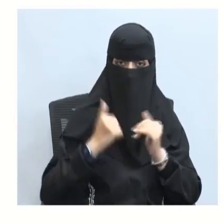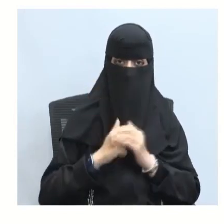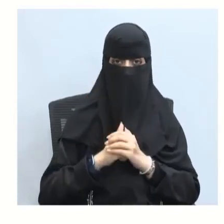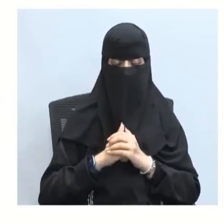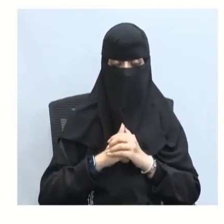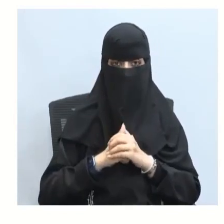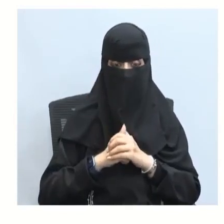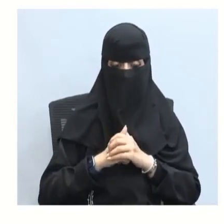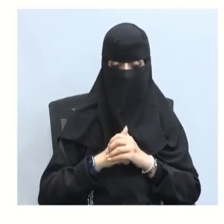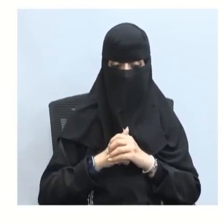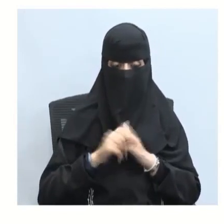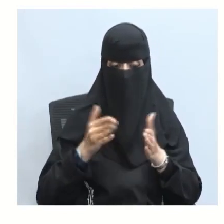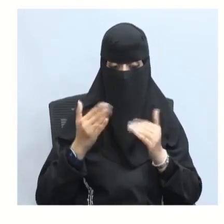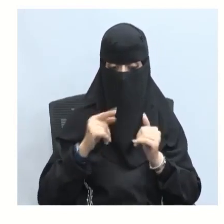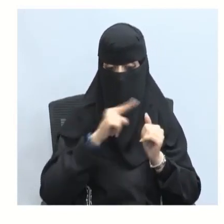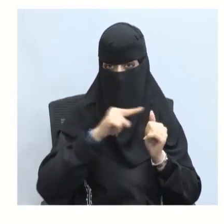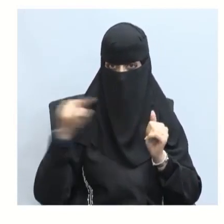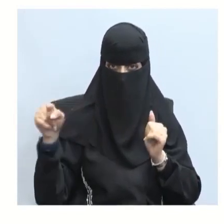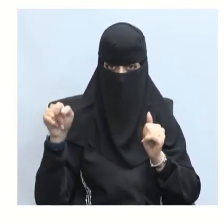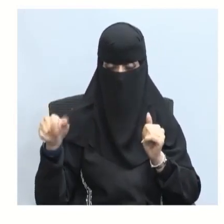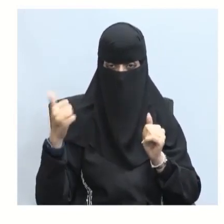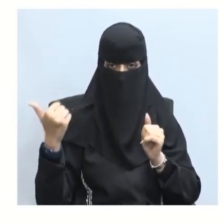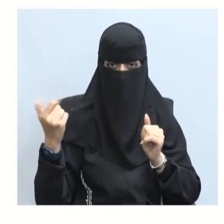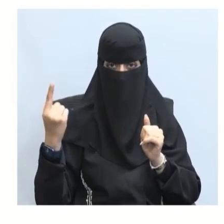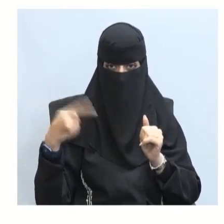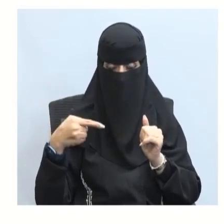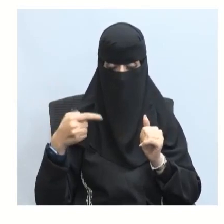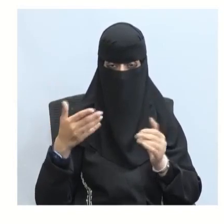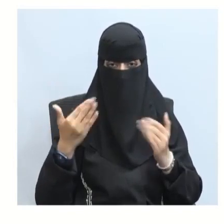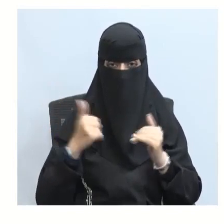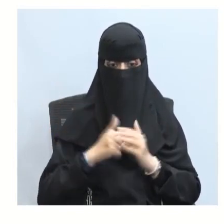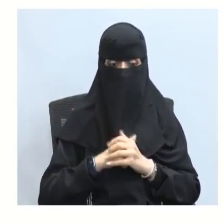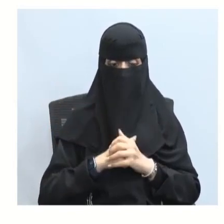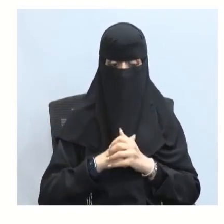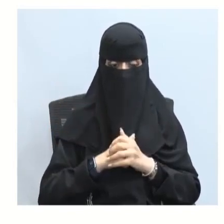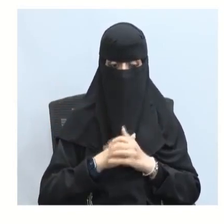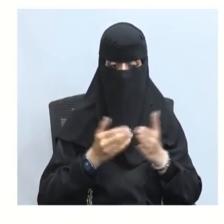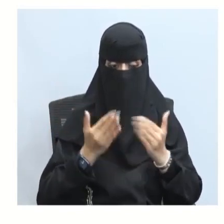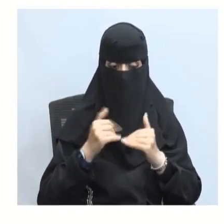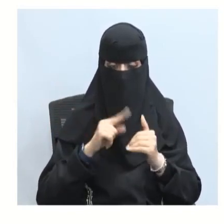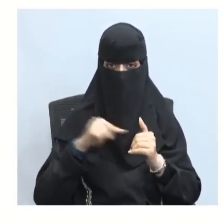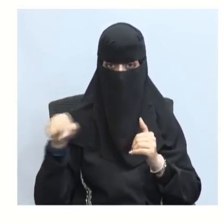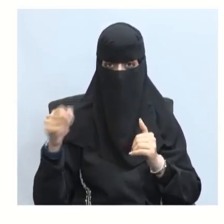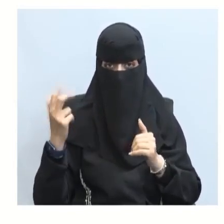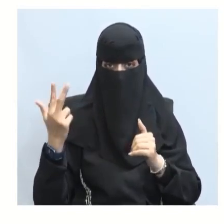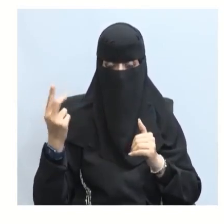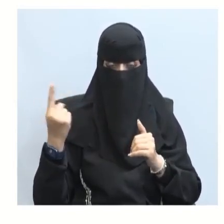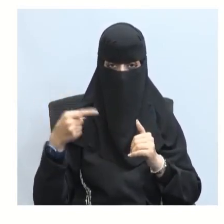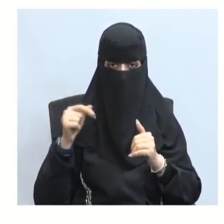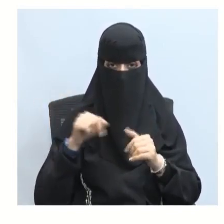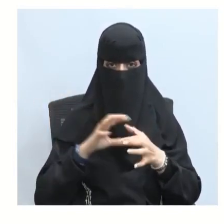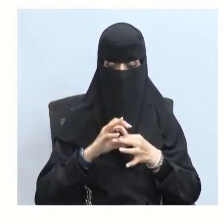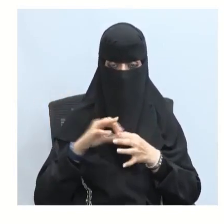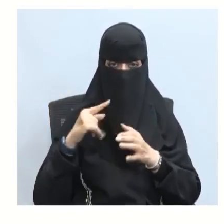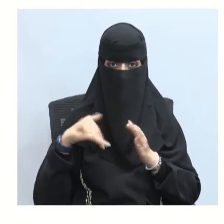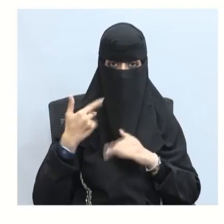كربون هنا ستقوم بعدها الى ان تصل الى النتيجه النهائيه سيصبح لدي 16 ذره كربون وهكذا السلسله بامكانها